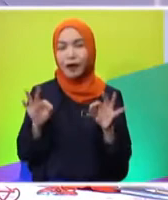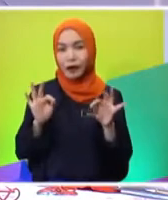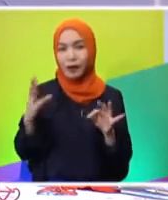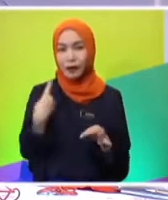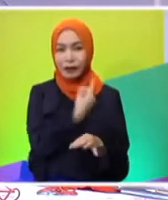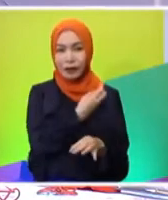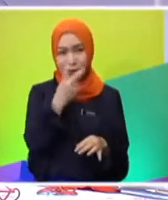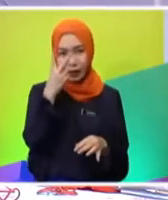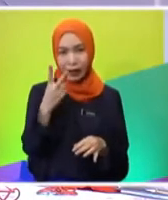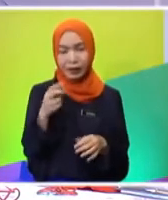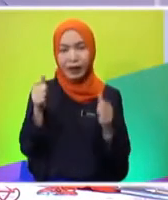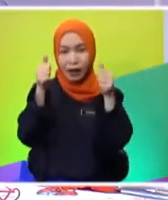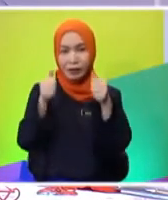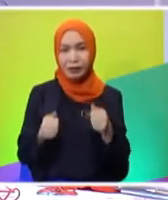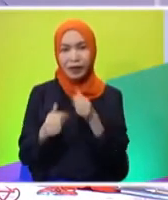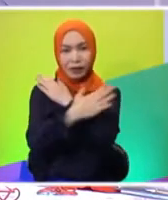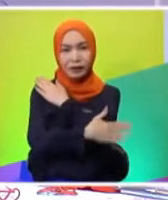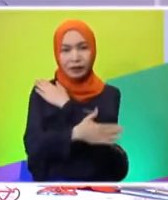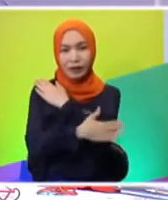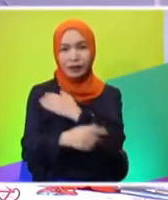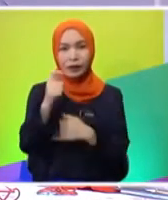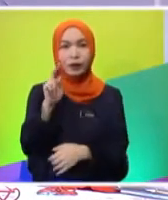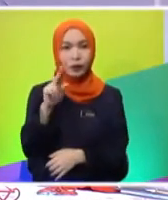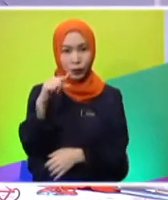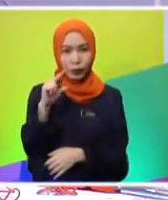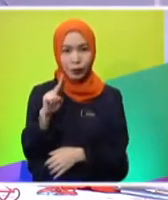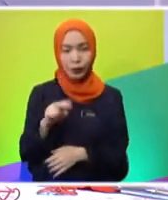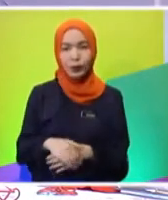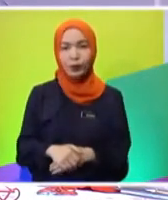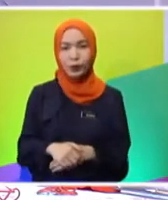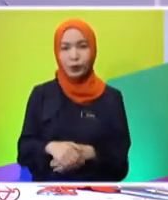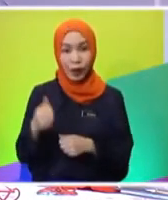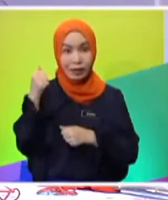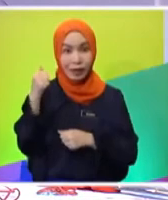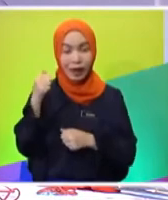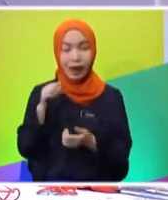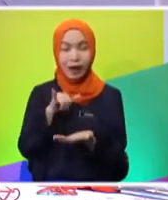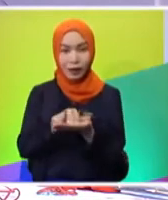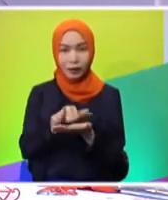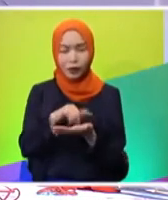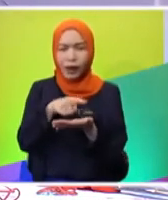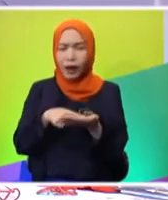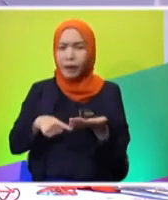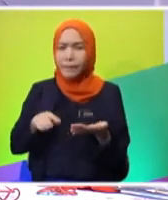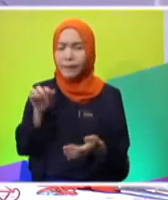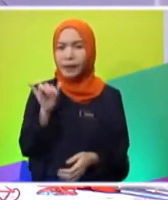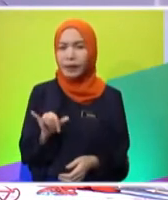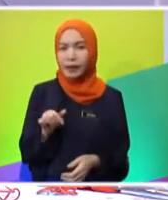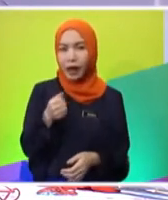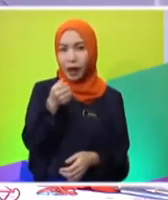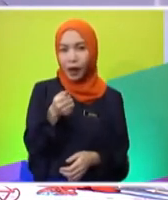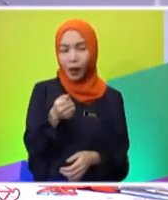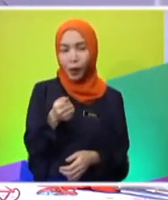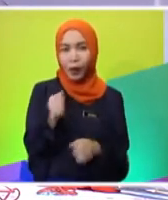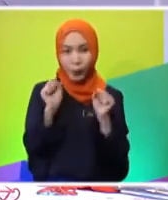semasih Dinas Bina pagi melawat kalorina Masih ingatkah sobat dalam ulasannya termasuk kulkas oke bila tengok defadasis ikan nah Sisi